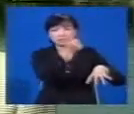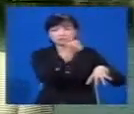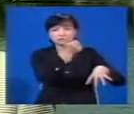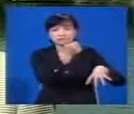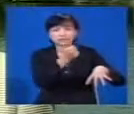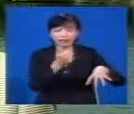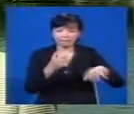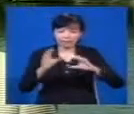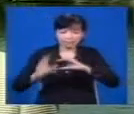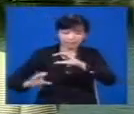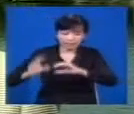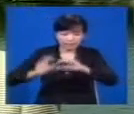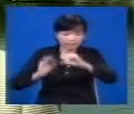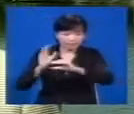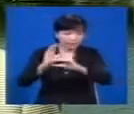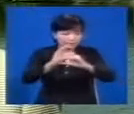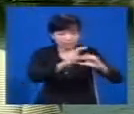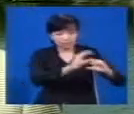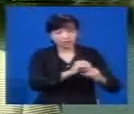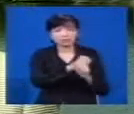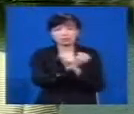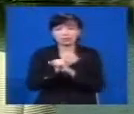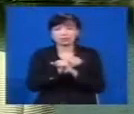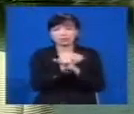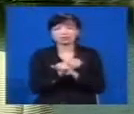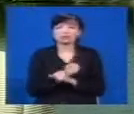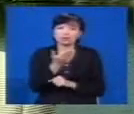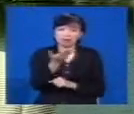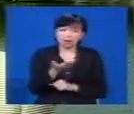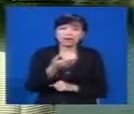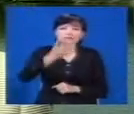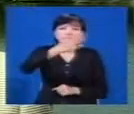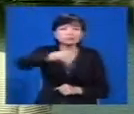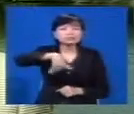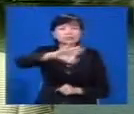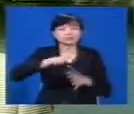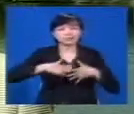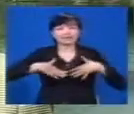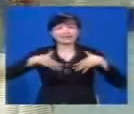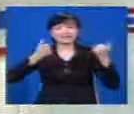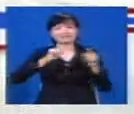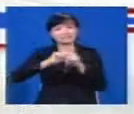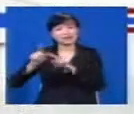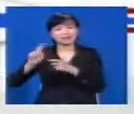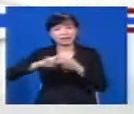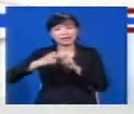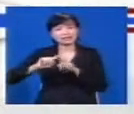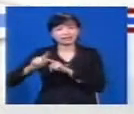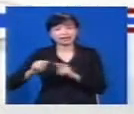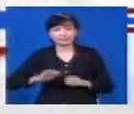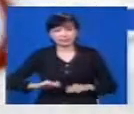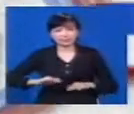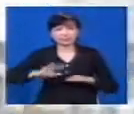ชน์นั่นคือสิ่งที่รัฐบาลกำลังทำอยู่ก็ขอให้ทุกคนสบายใจฮะสถานการณ์ทุกอย่างดีขึ้นครับ